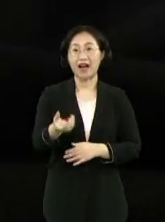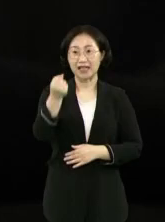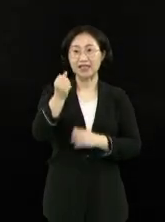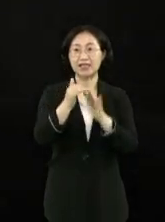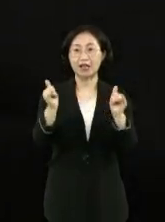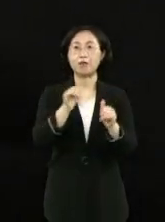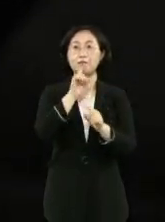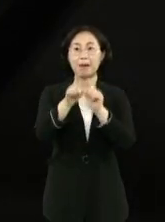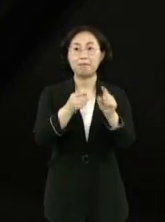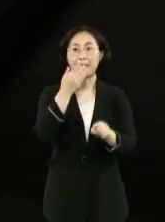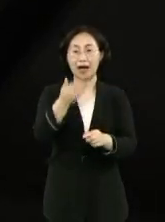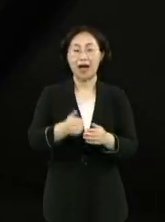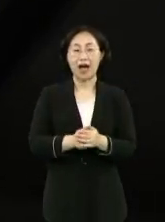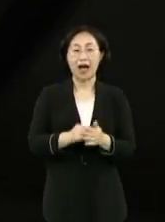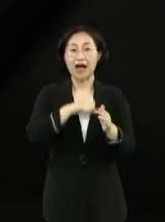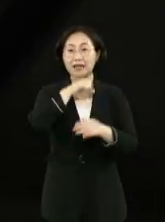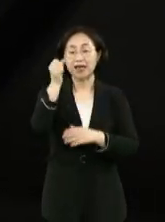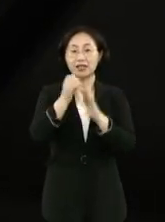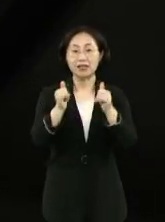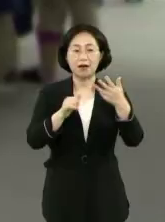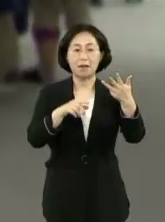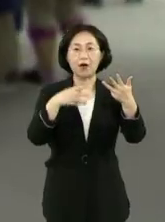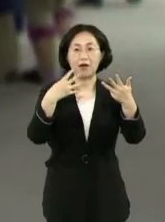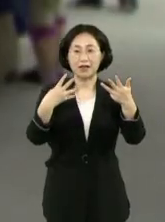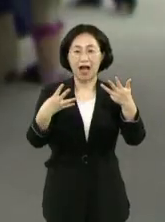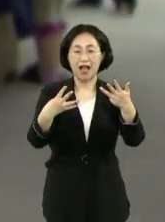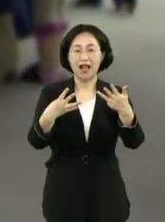돌아갑니다. 당첨자는 다음 달 4일